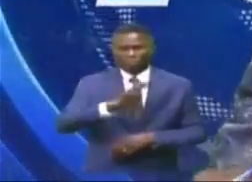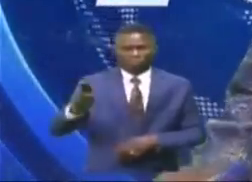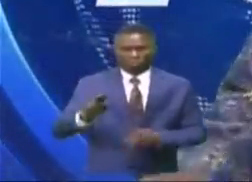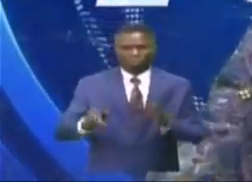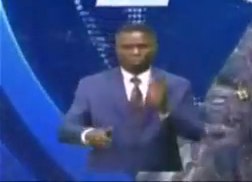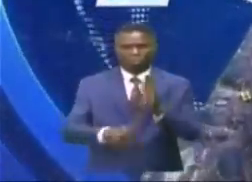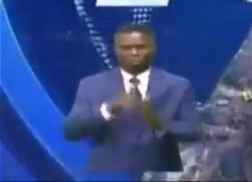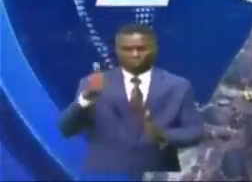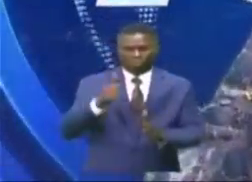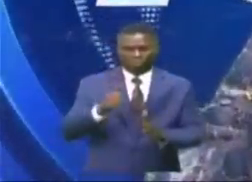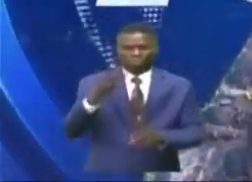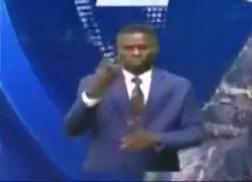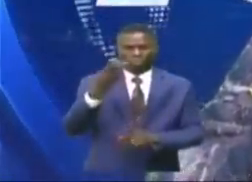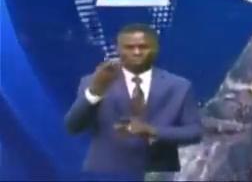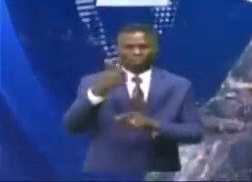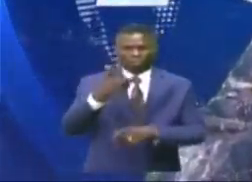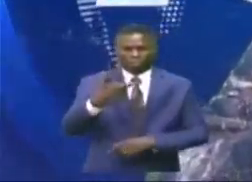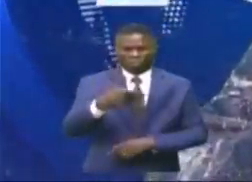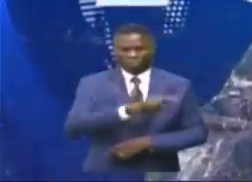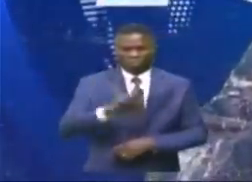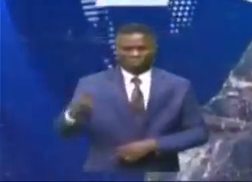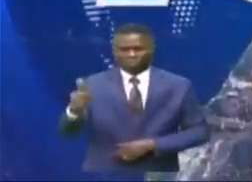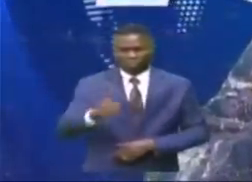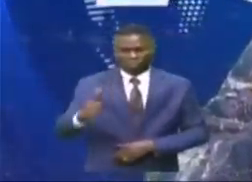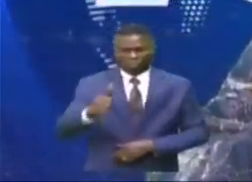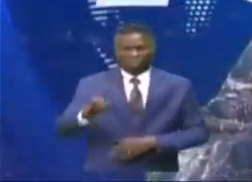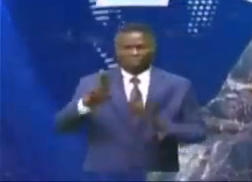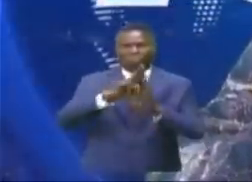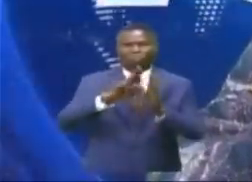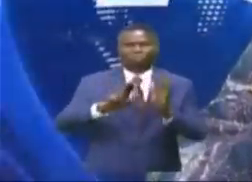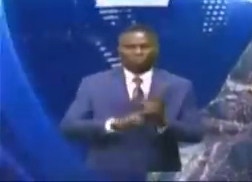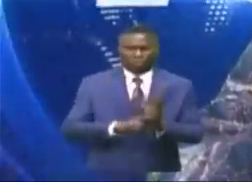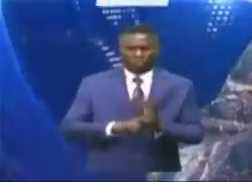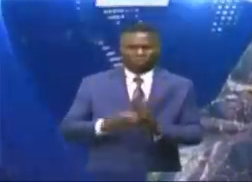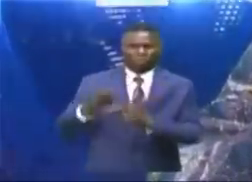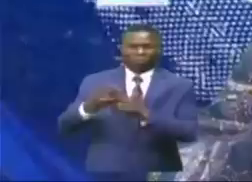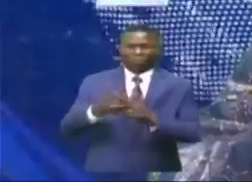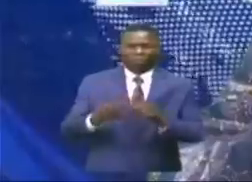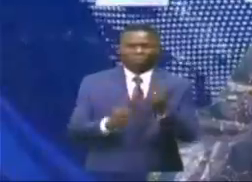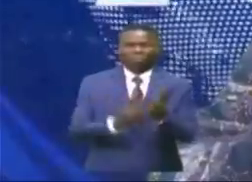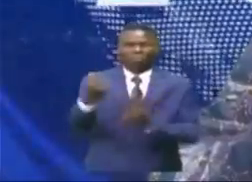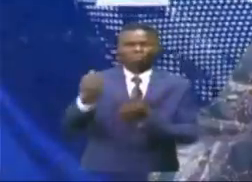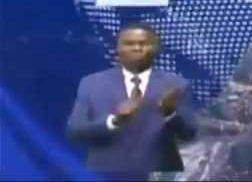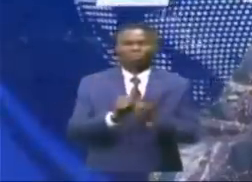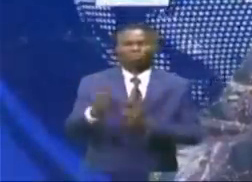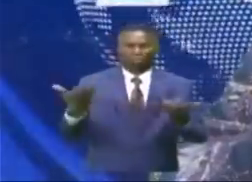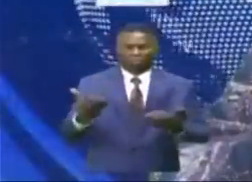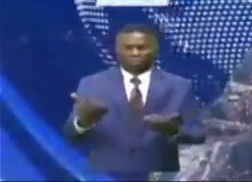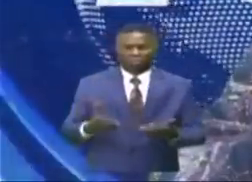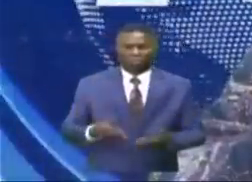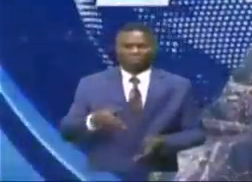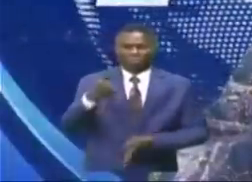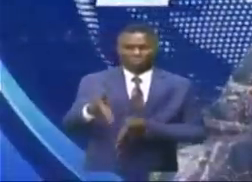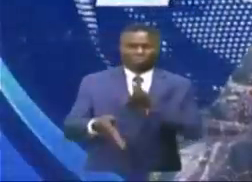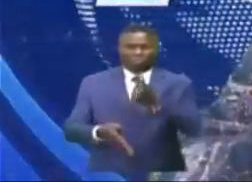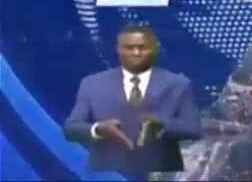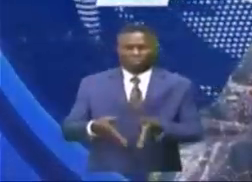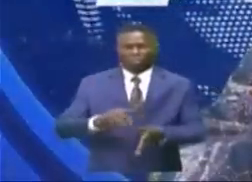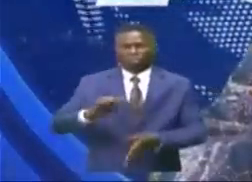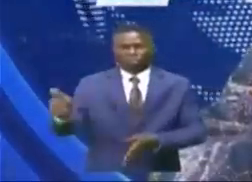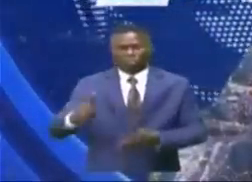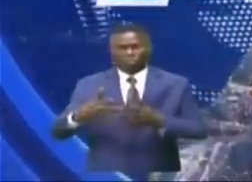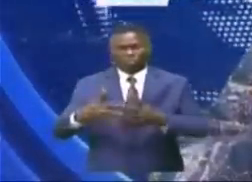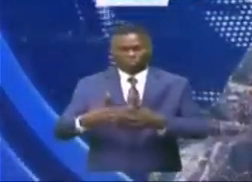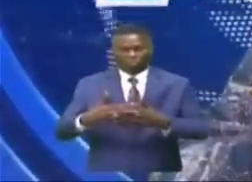SC-033-GVK-GNM-2021 du 3 février 2021, portant réglementation de la circulation des véhicules piétons et autres